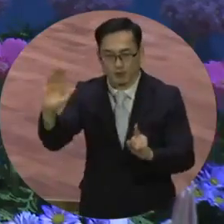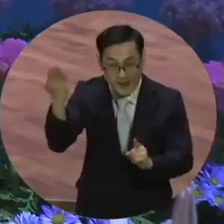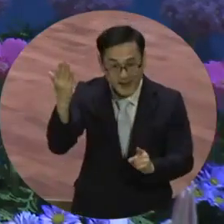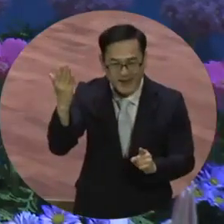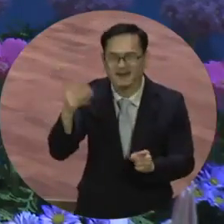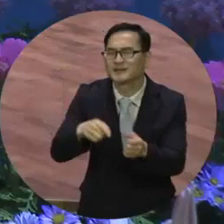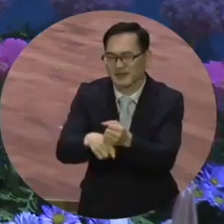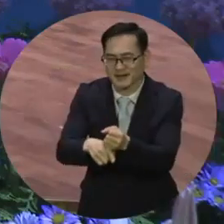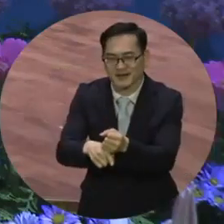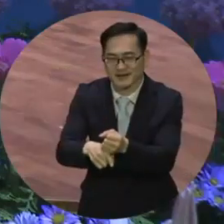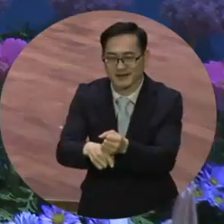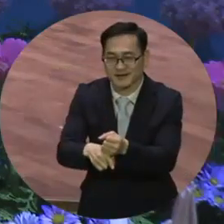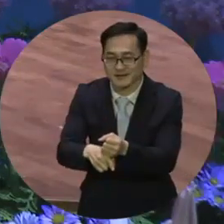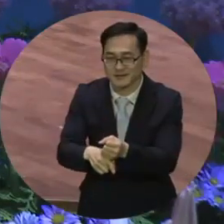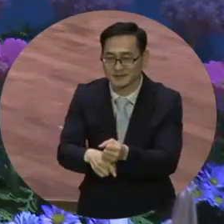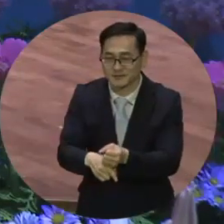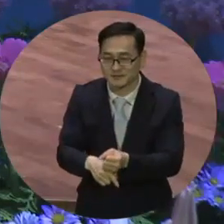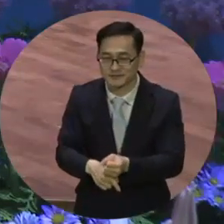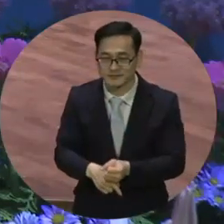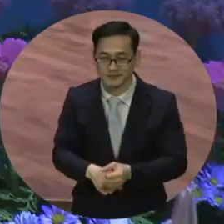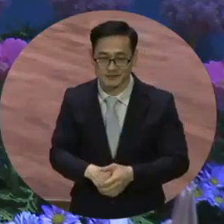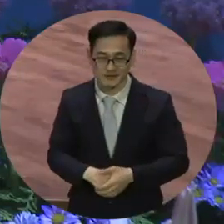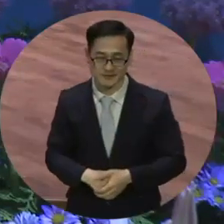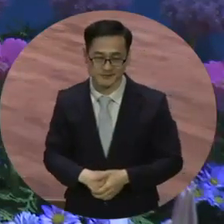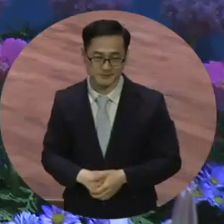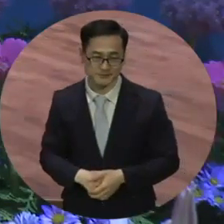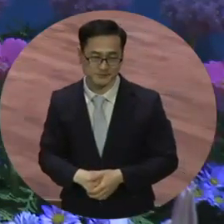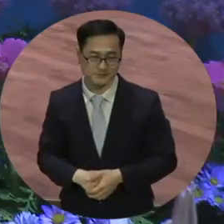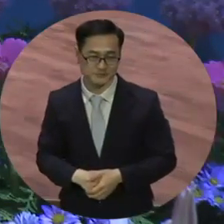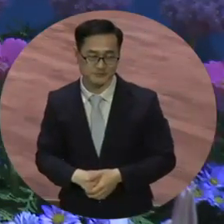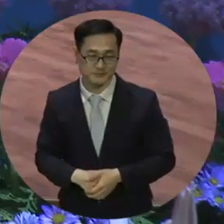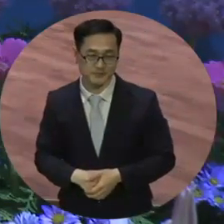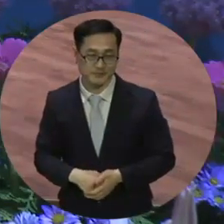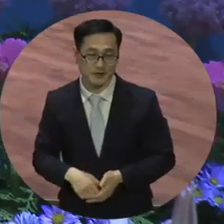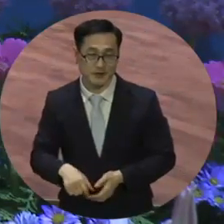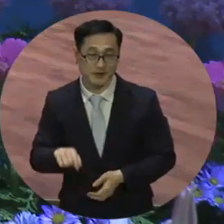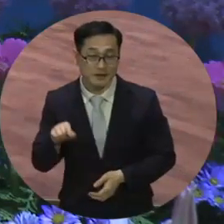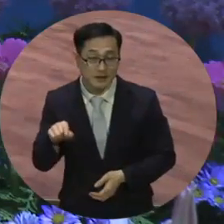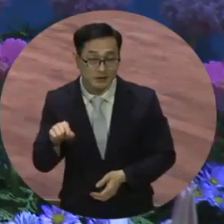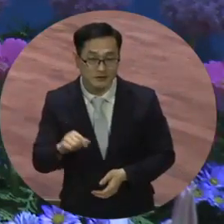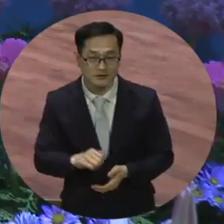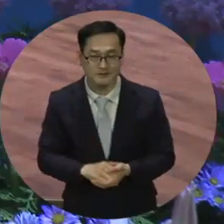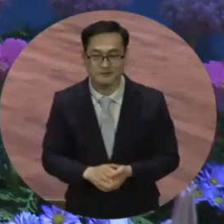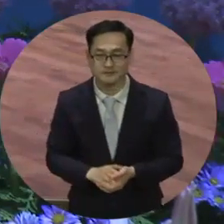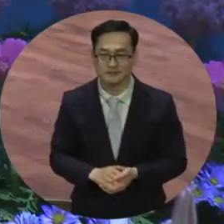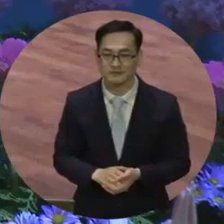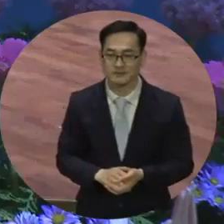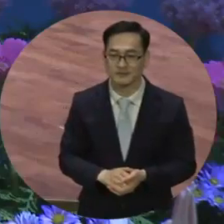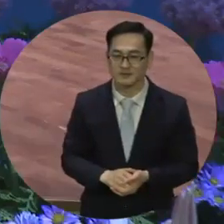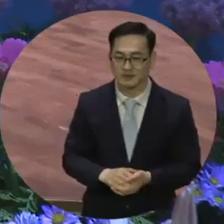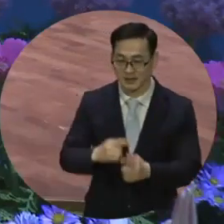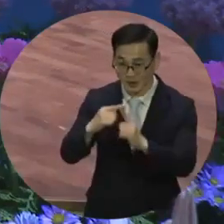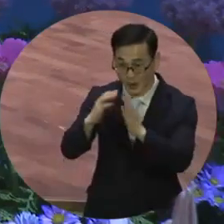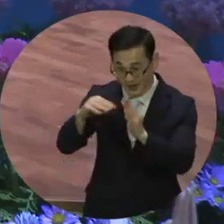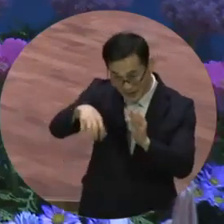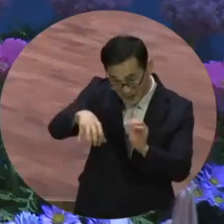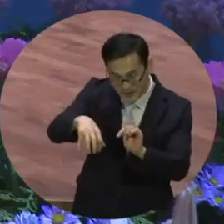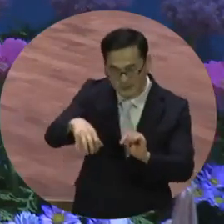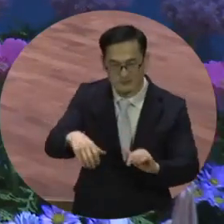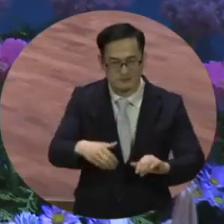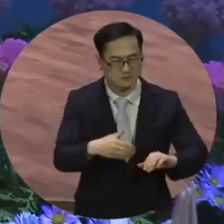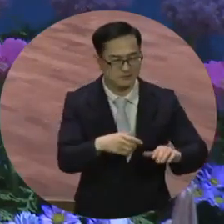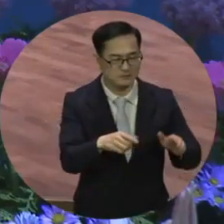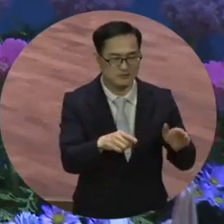들어오면 회복됐어. 그 복음이 복음 속에 들어오면. 그런데 성전에 보면 이방인들이 있어요. 이방인